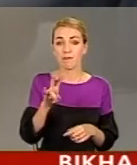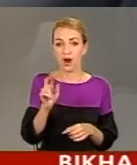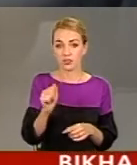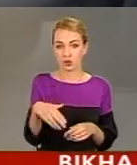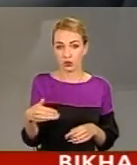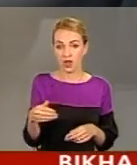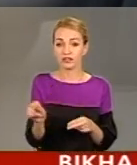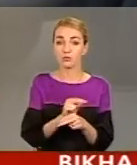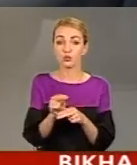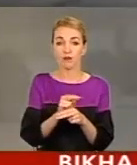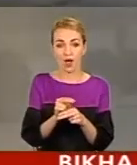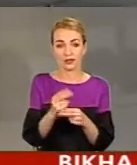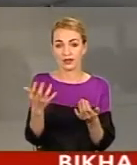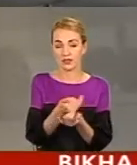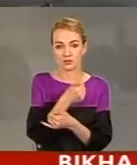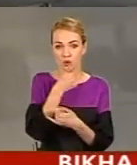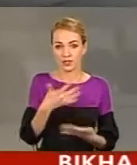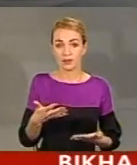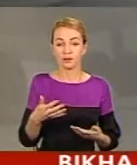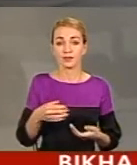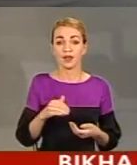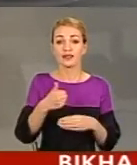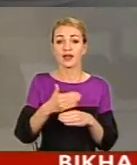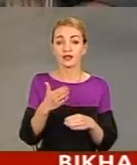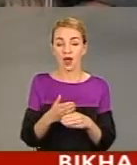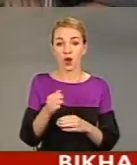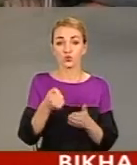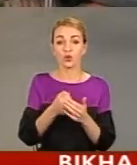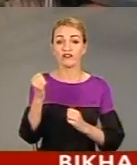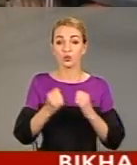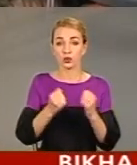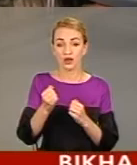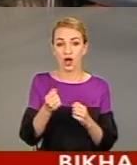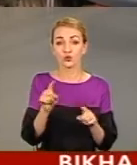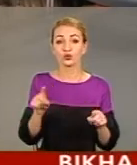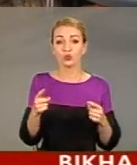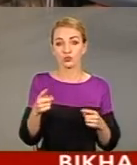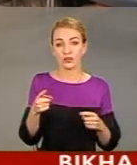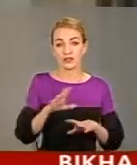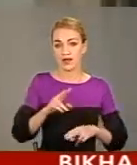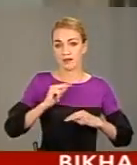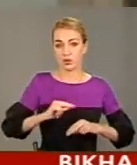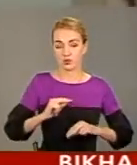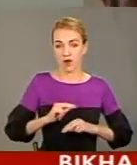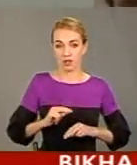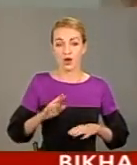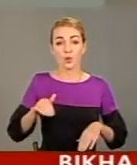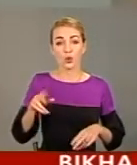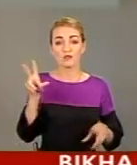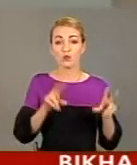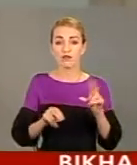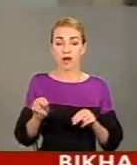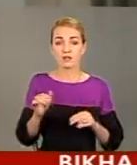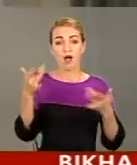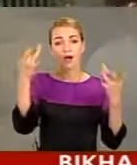Втім, відремонтувати його так і не змогли. Деталь до двигуна, яку пересилали з України, чомусь не запрацювала. Потім сподівалися,